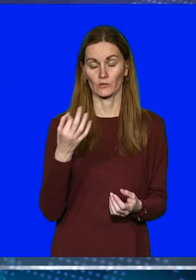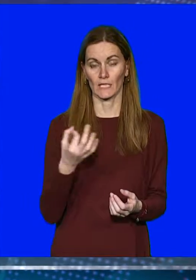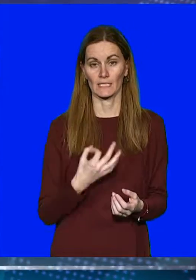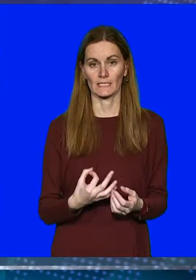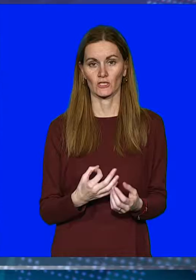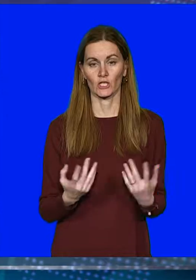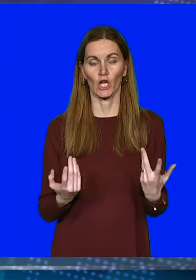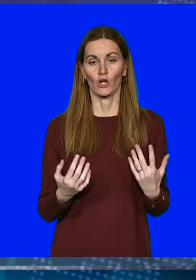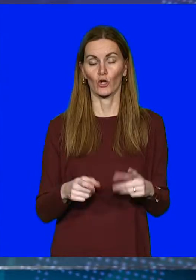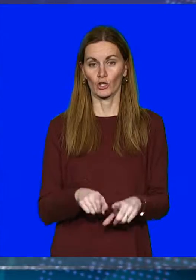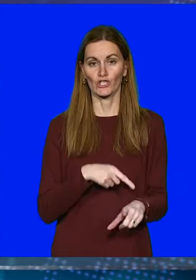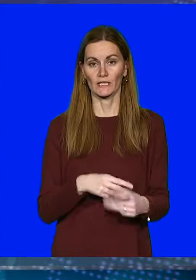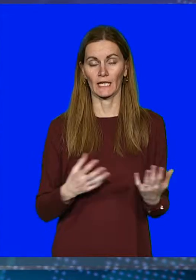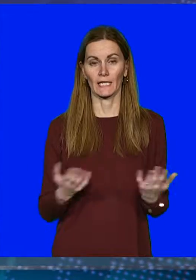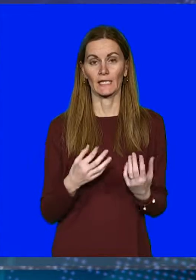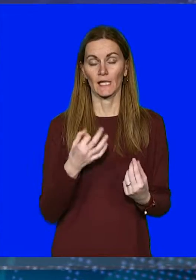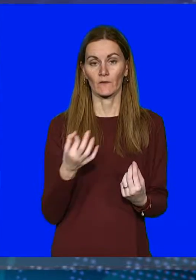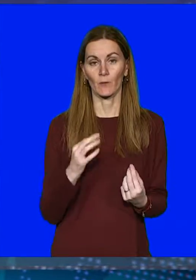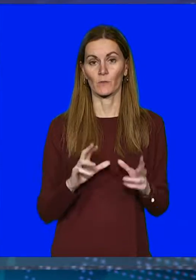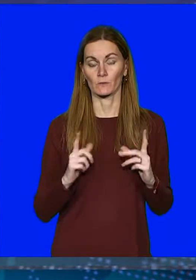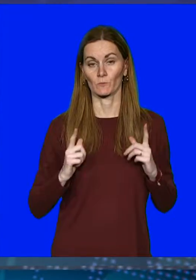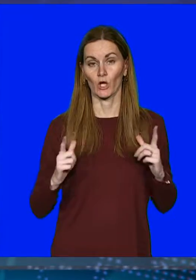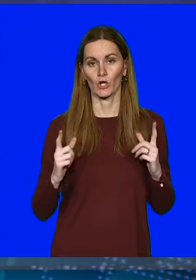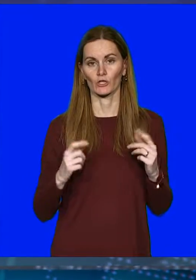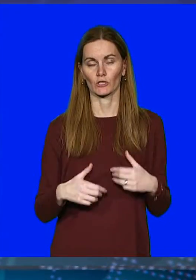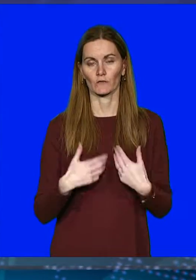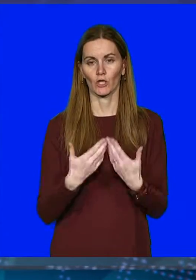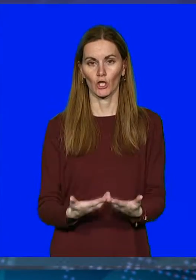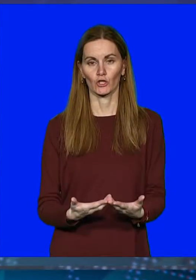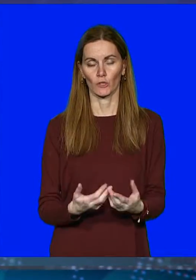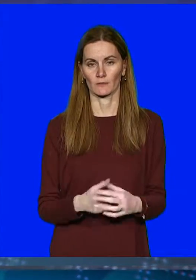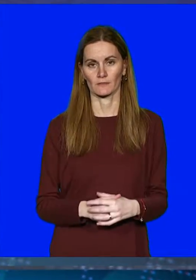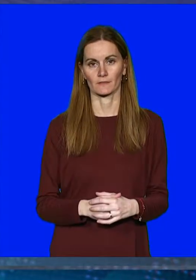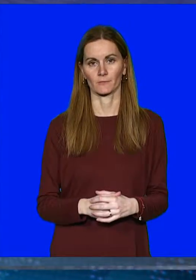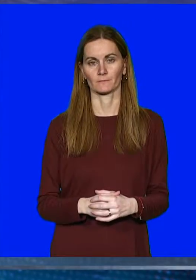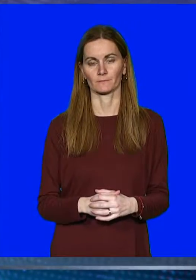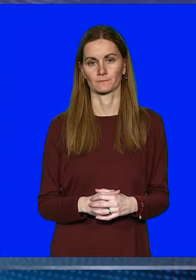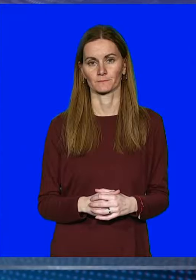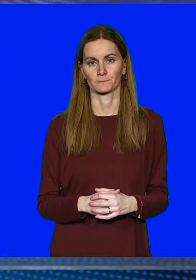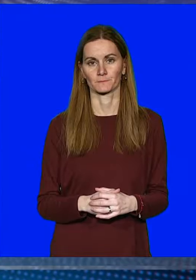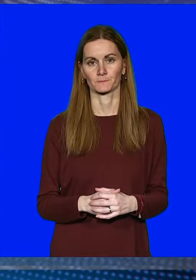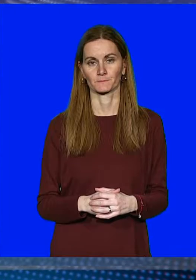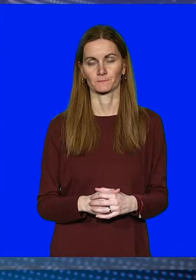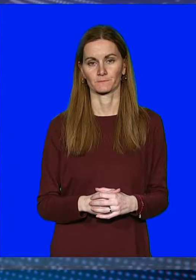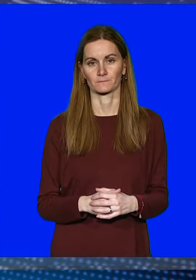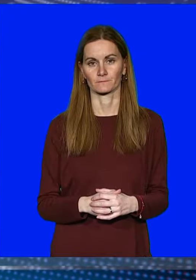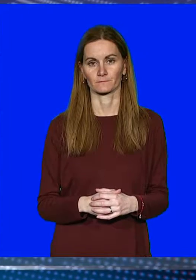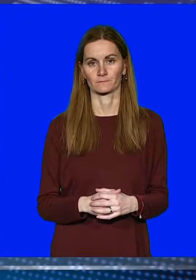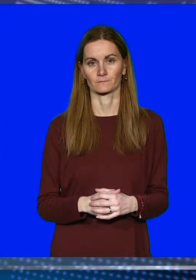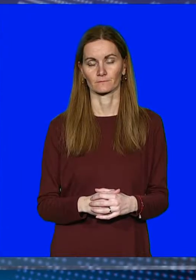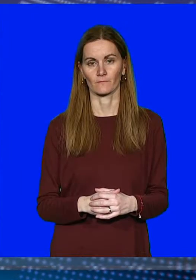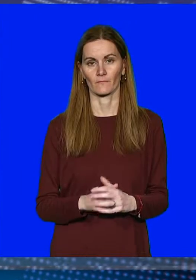Počela su sezonska sniženja. Koliko će trajati i kakve popuste možemo očekivati, donosimo u kratkome informativnom bloku